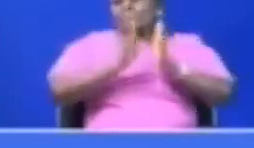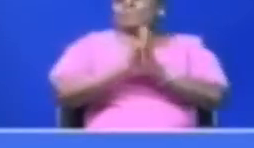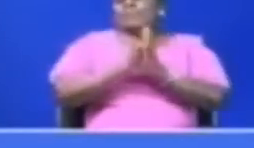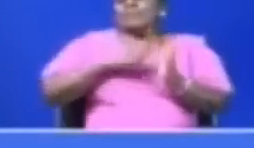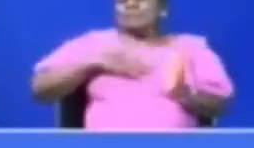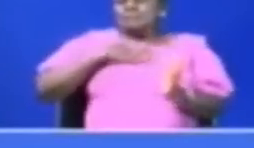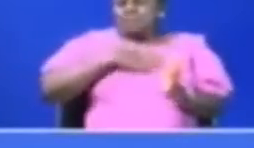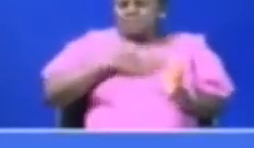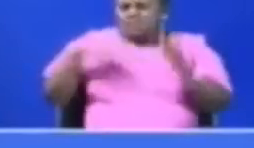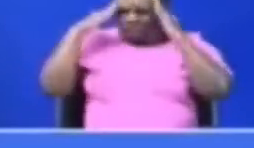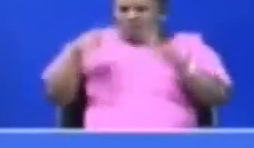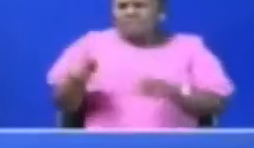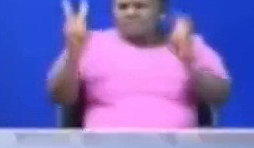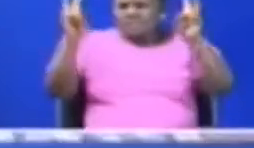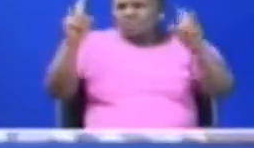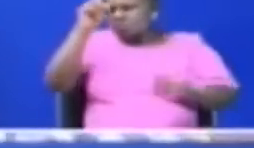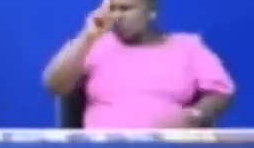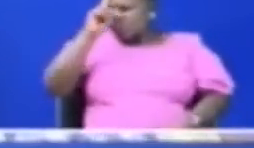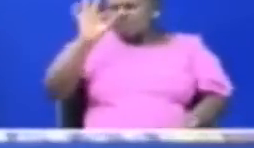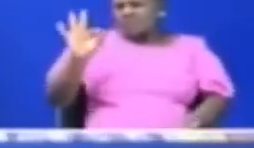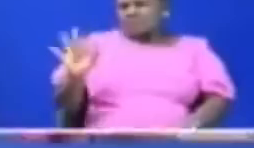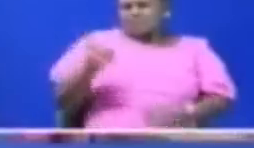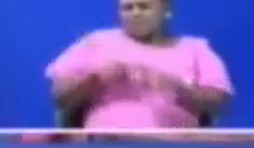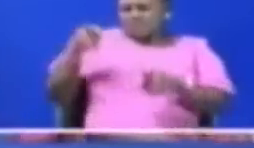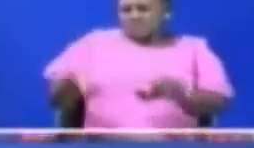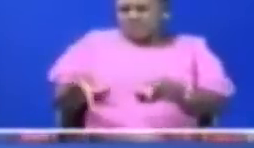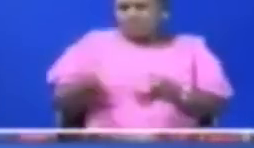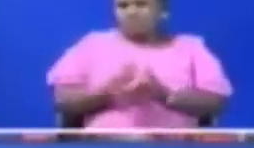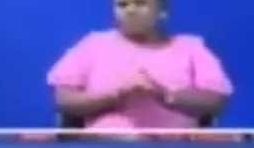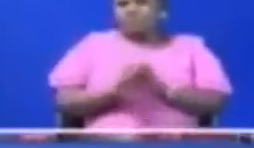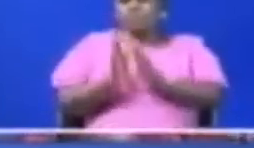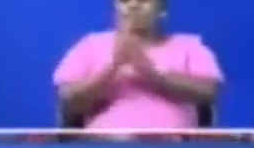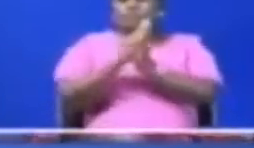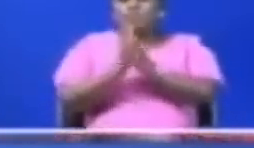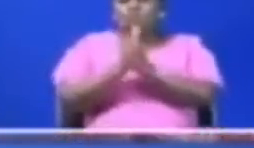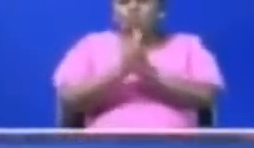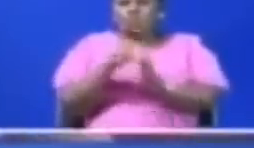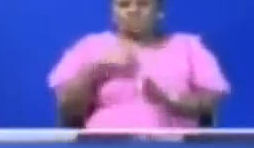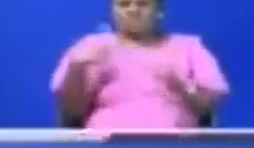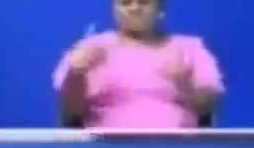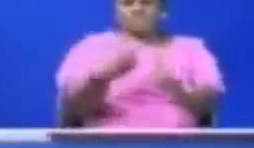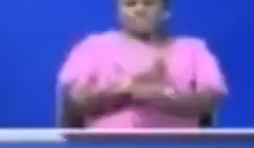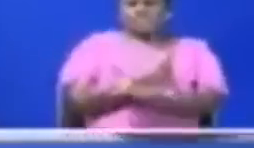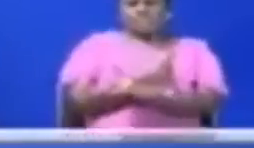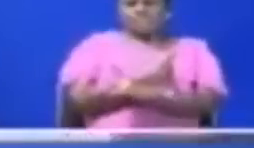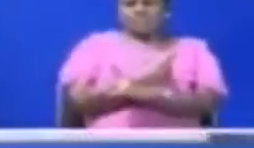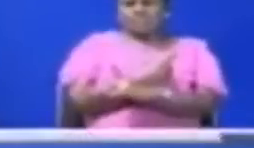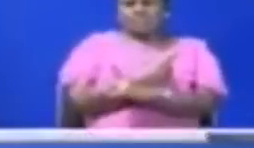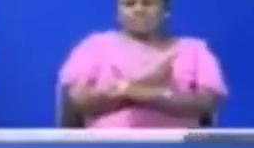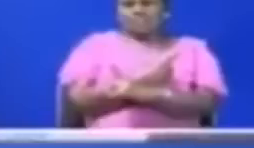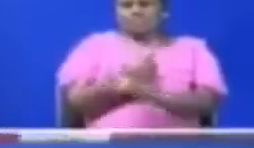kwamba chukulia hii maneno kwa serious note kuanzia saa hii. The story has drawn mixed reactions at Fafarol